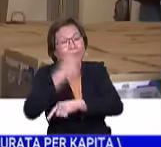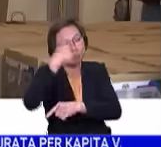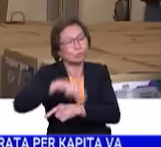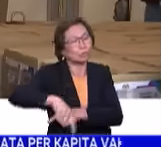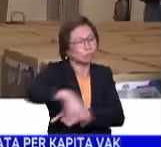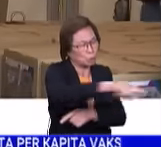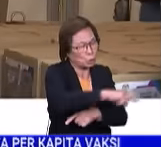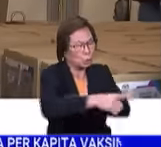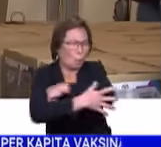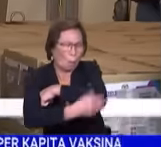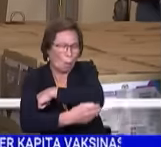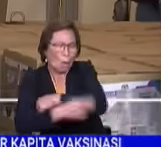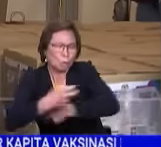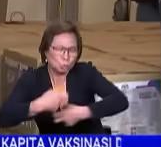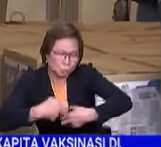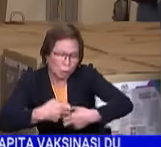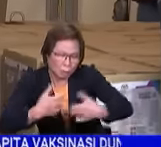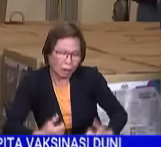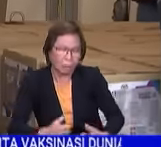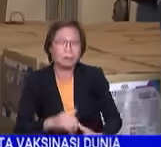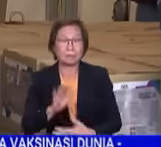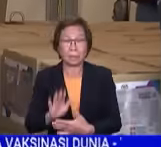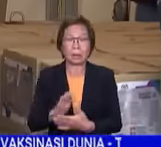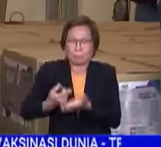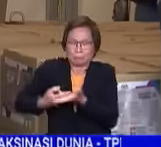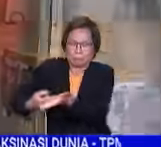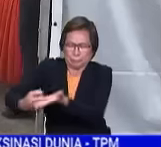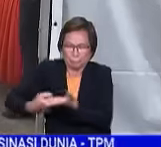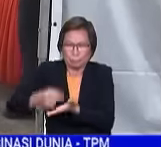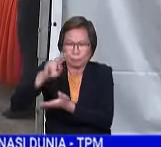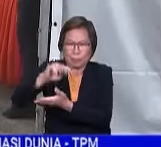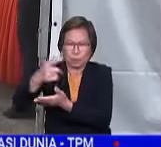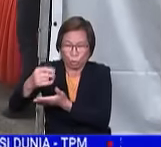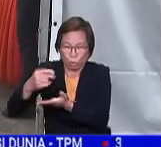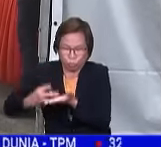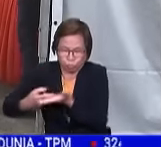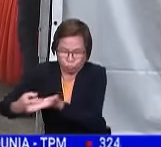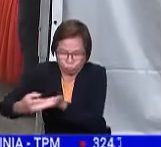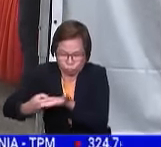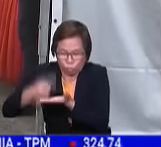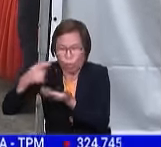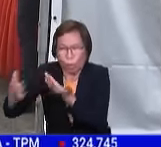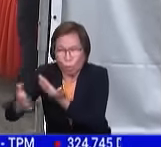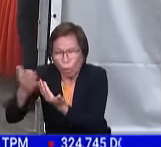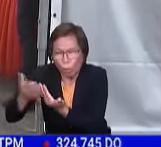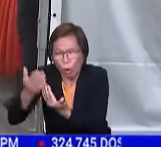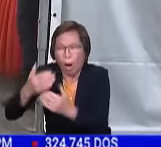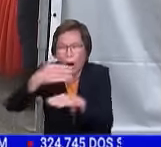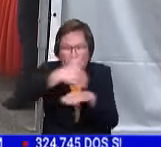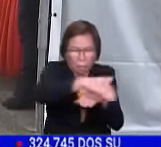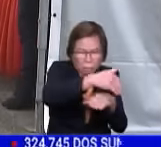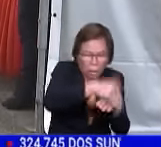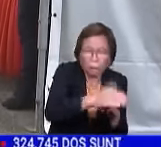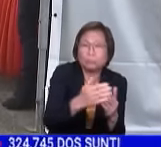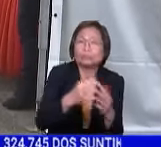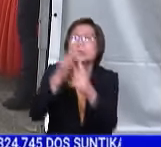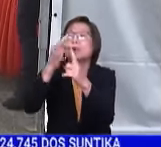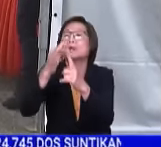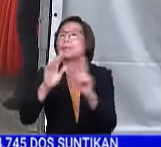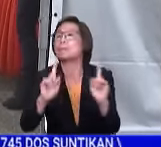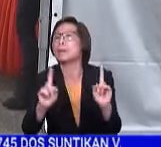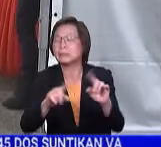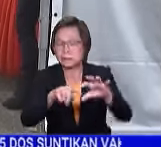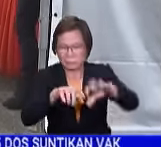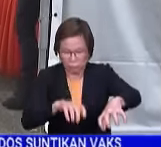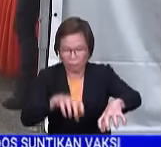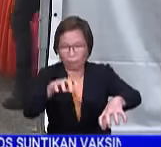dalam kesusahan. Beliau berkata pihaknya akan berbincang dengan NGO untuk memudahkan pergerakan mereka, terutamanya di kawasan yang